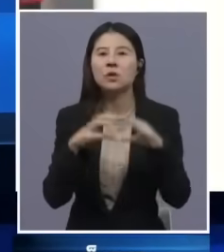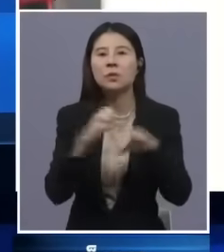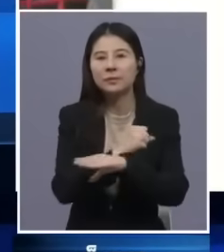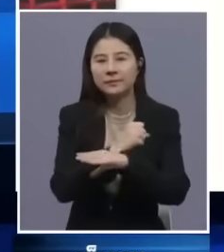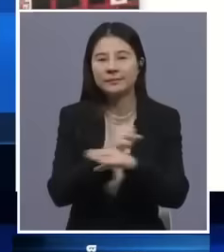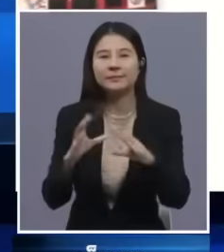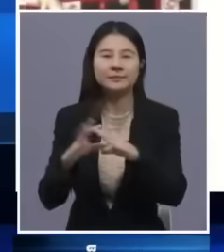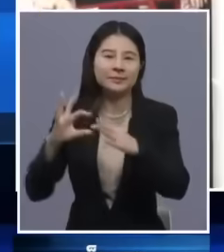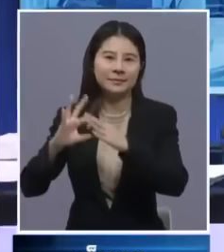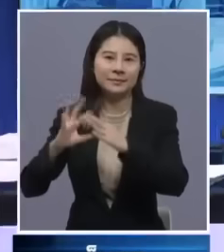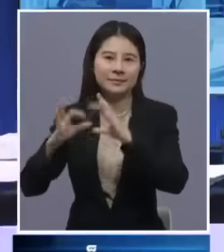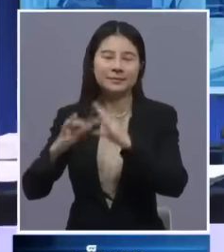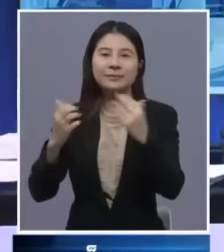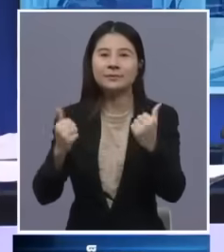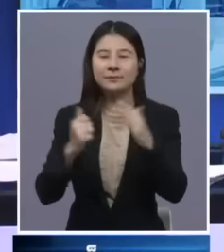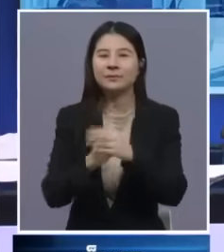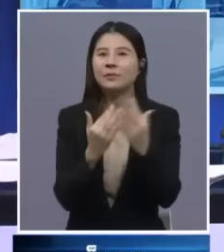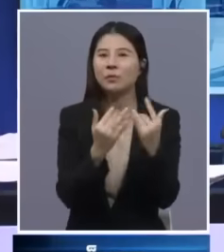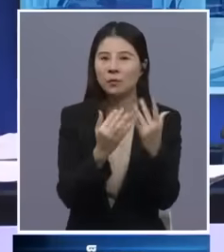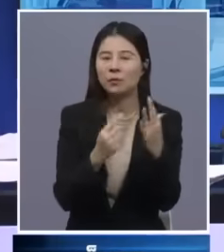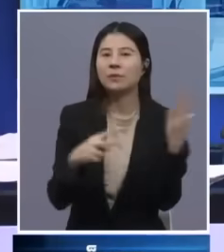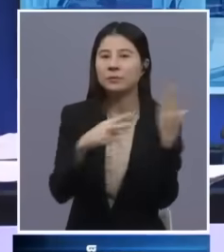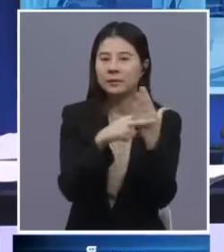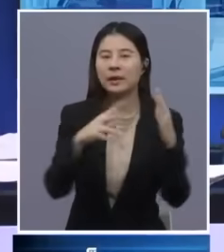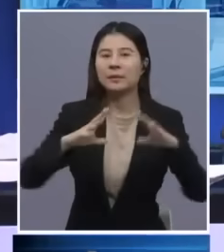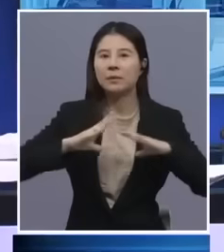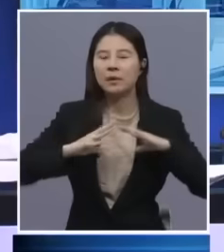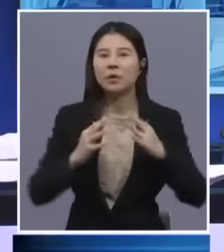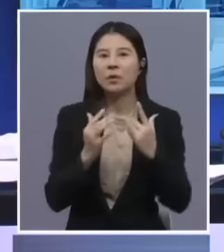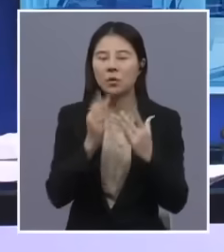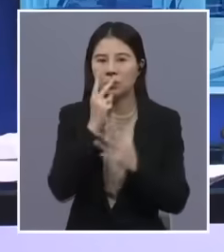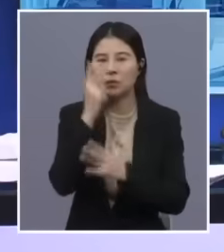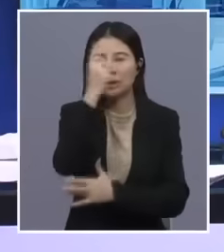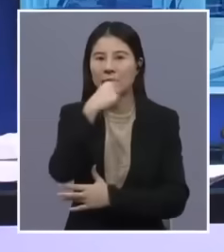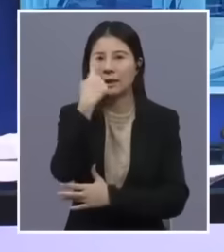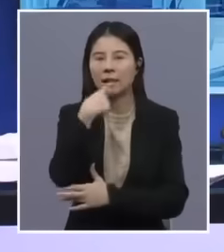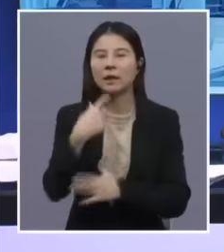รือว่าวงการกีฬาเดี๋ยวเราพักกันก่อนครู่เดียวนะคะจะไปดูกันหน่อยว่ามีใครกันบ้าง